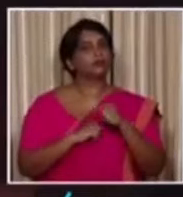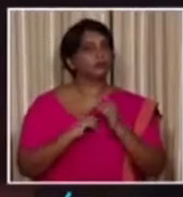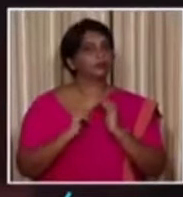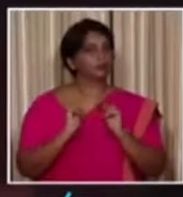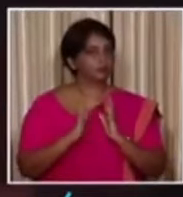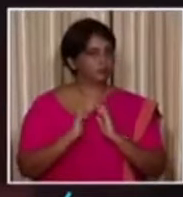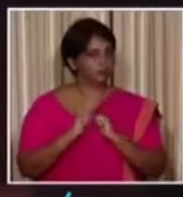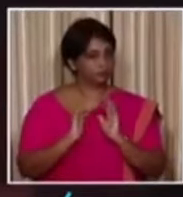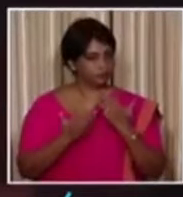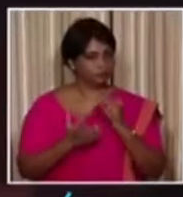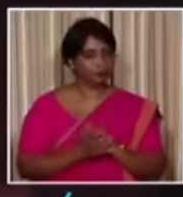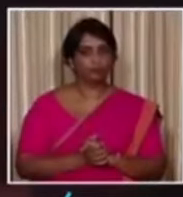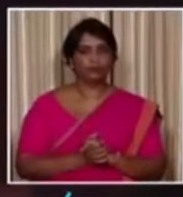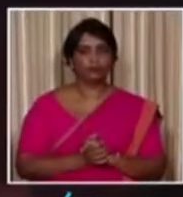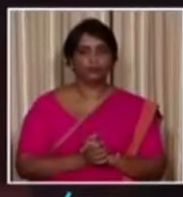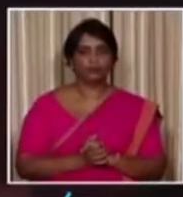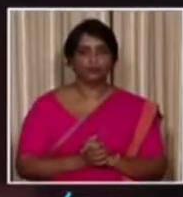ක්‍රියාත්මක වෙන්නේ.